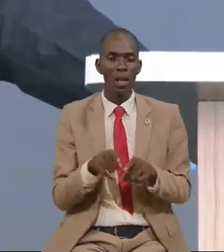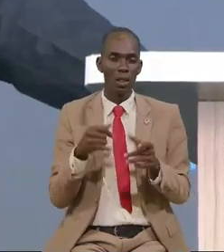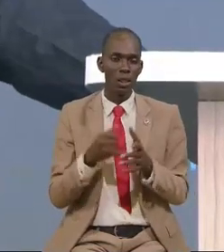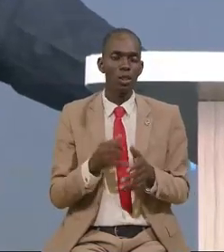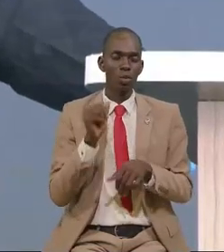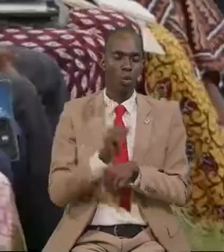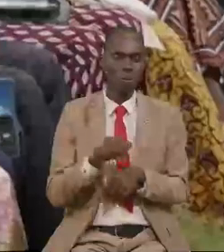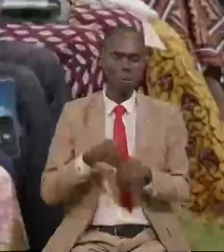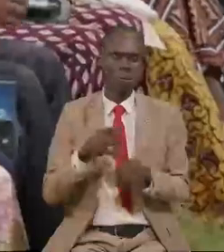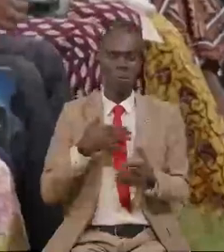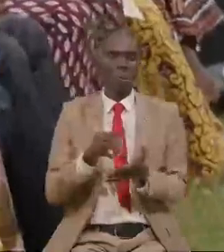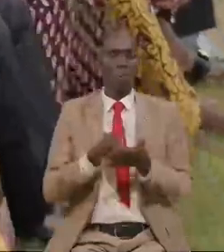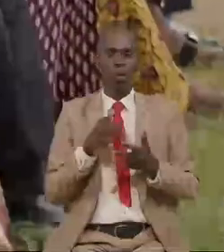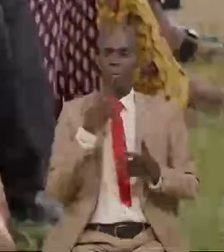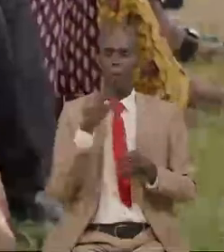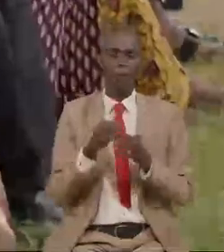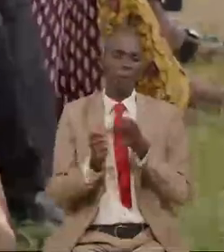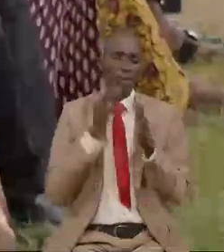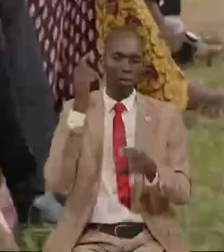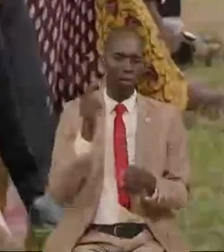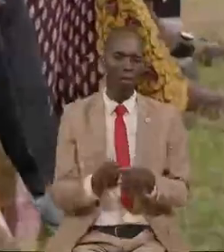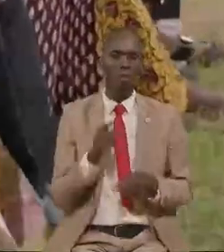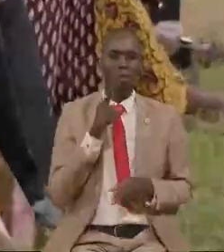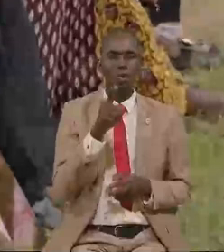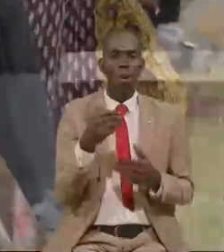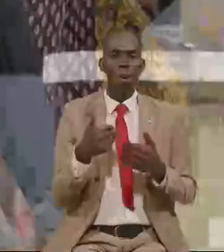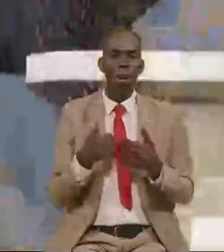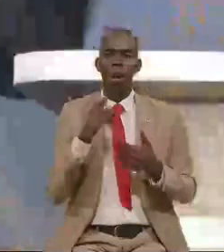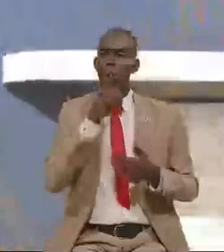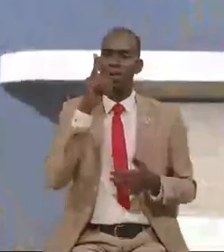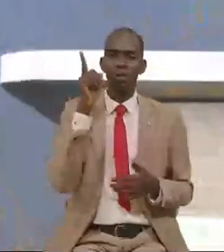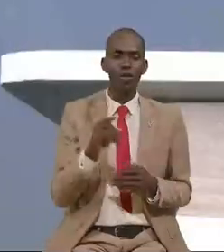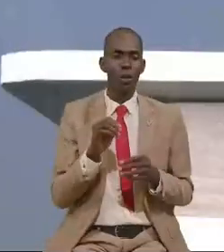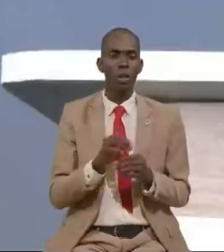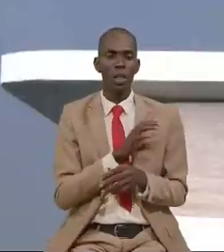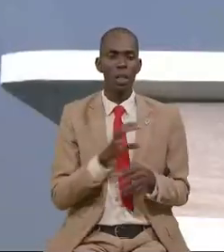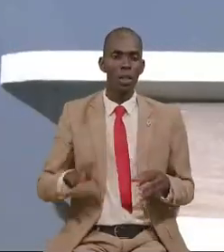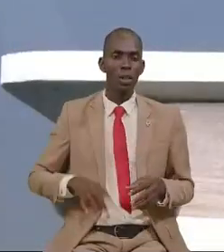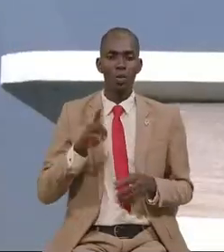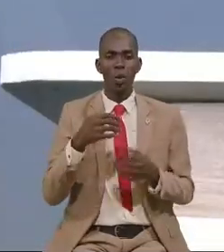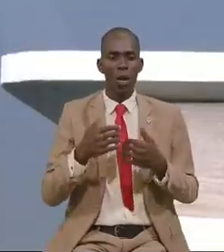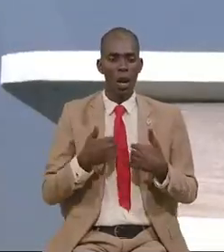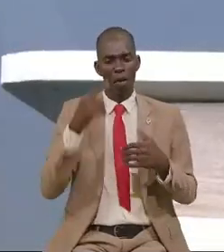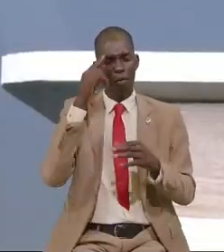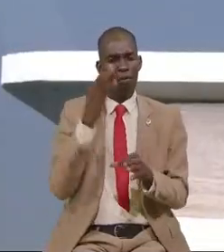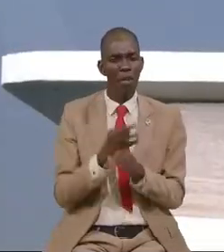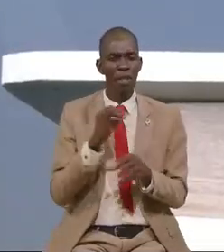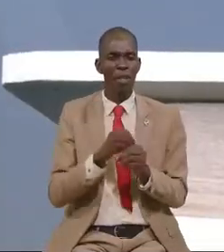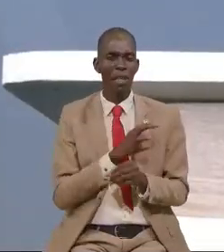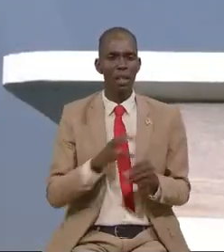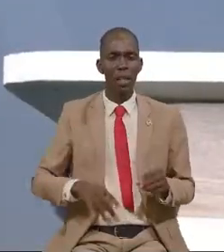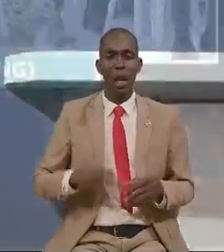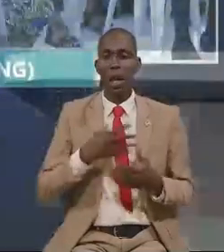nom de Jésus. Tu as l'assurance en Christ, tu as la foi en Christ, et tu